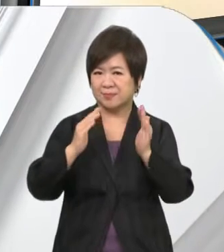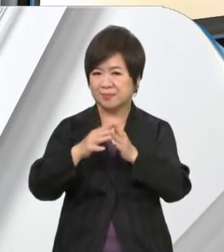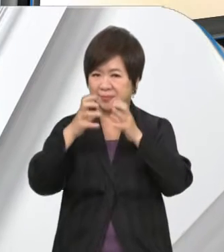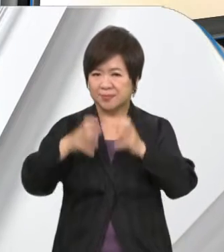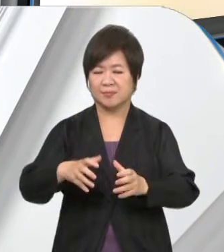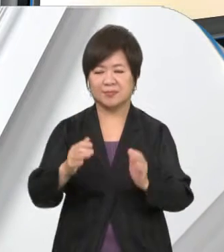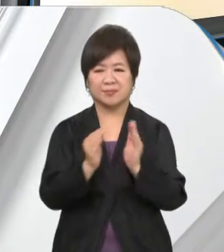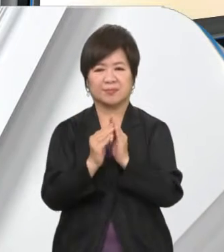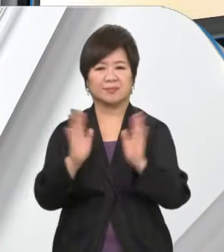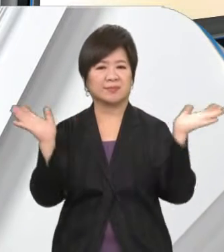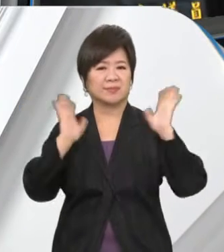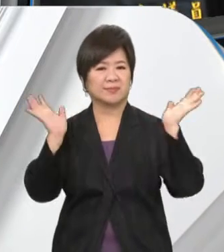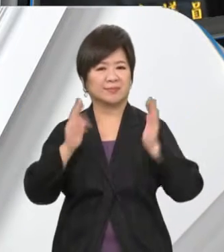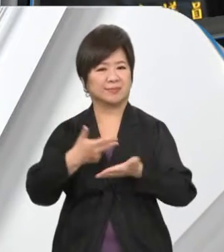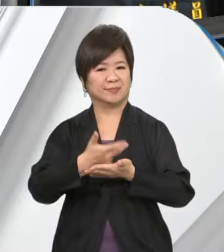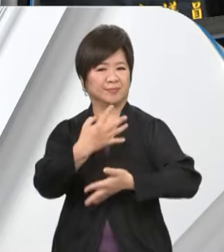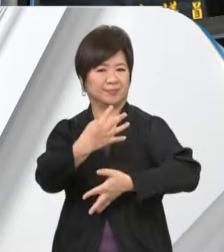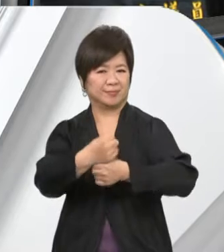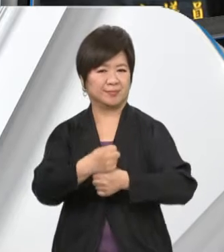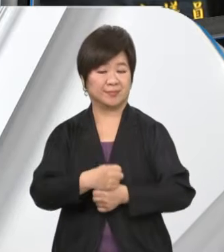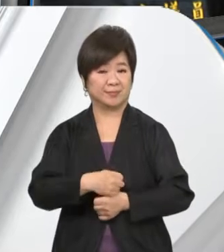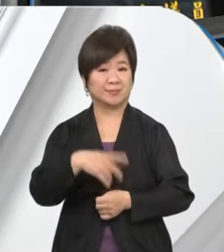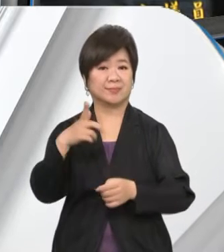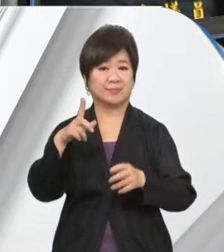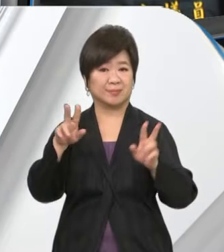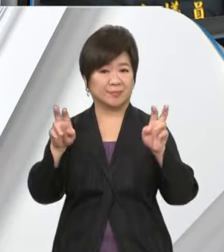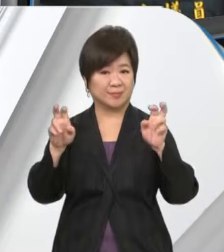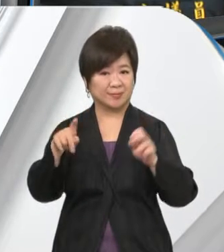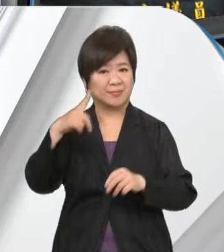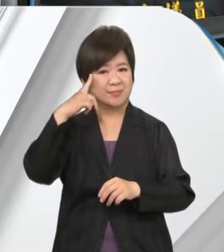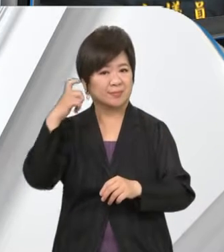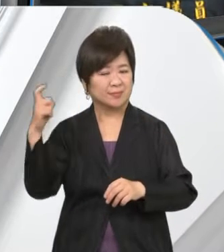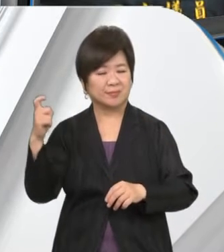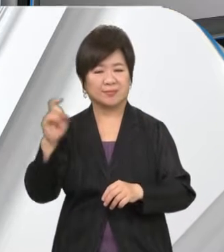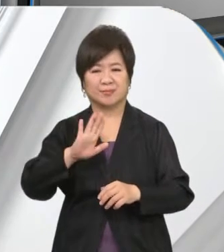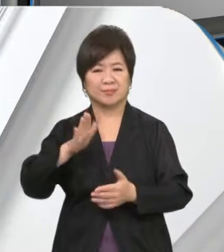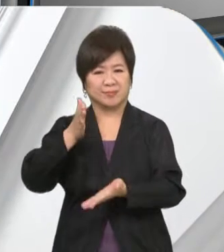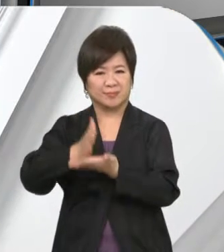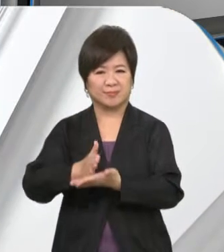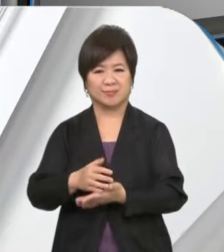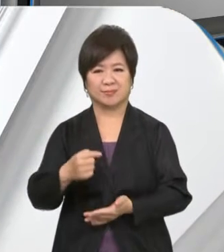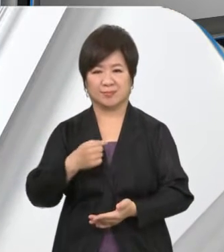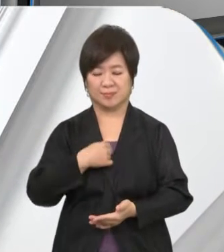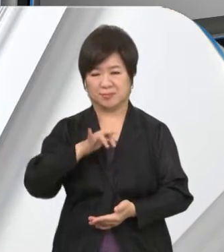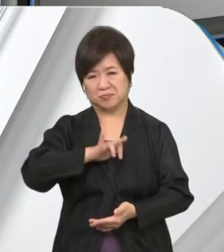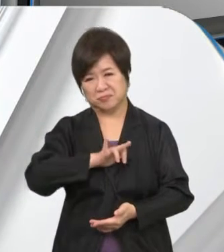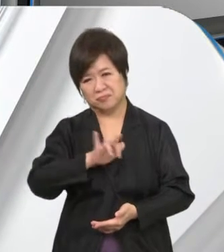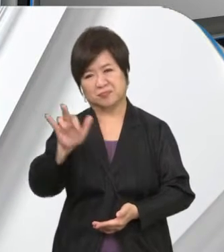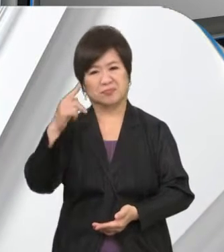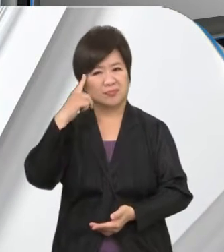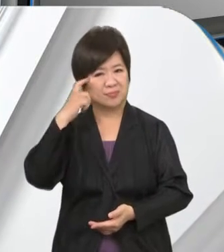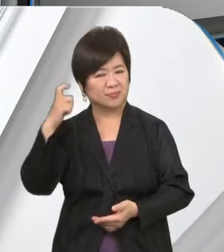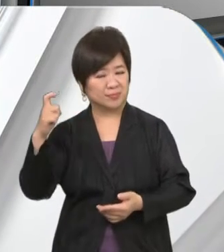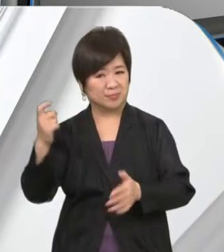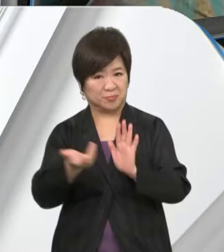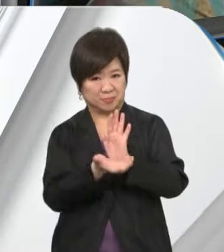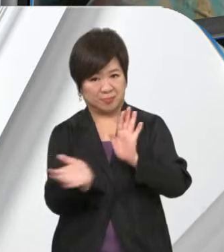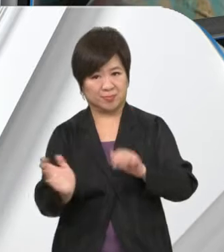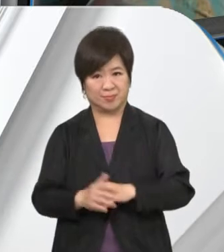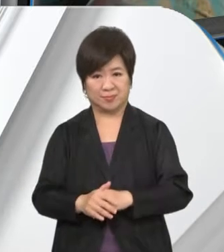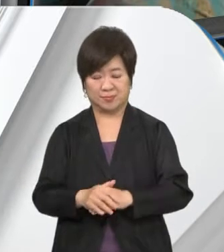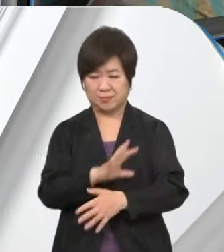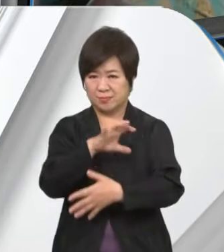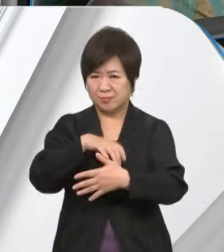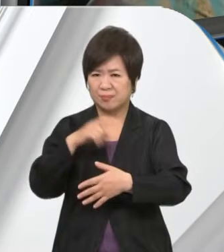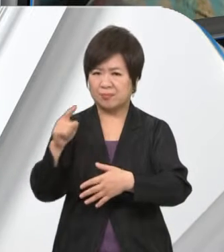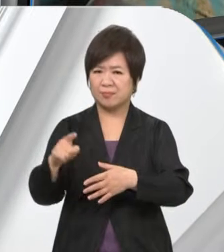期盼土生血统艺术节，按照梦不老，我也飞鸿梦想体展，内容是